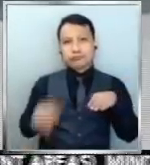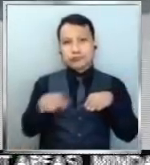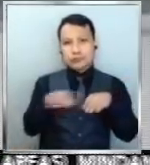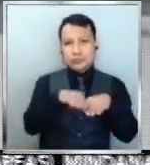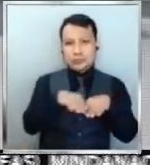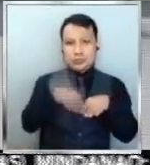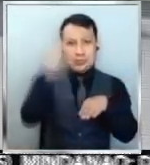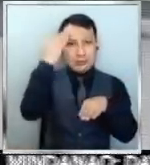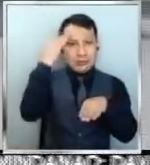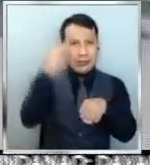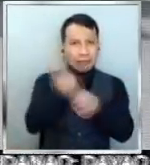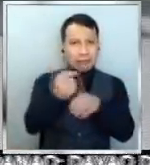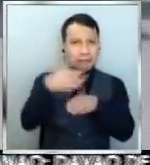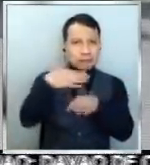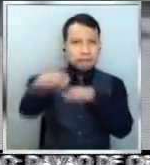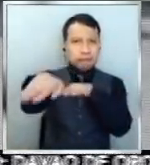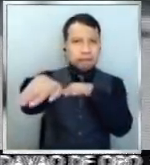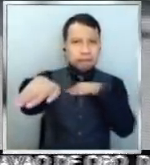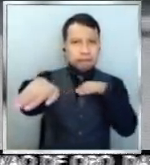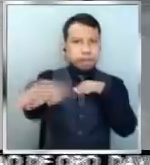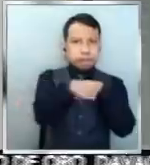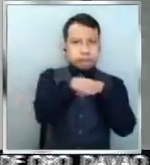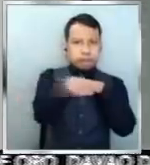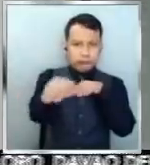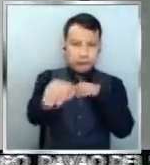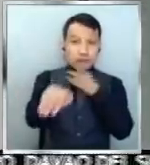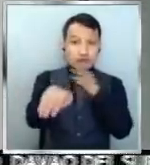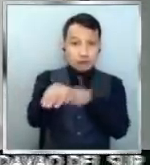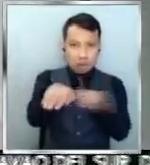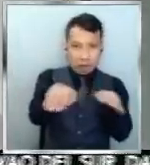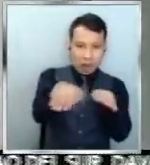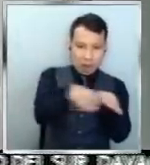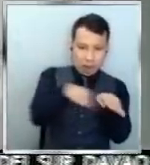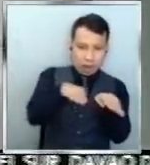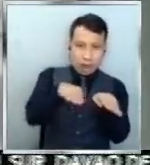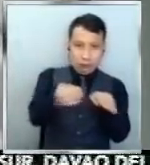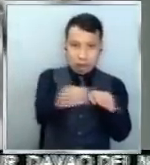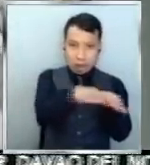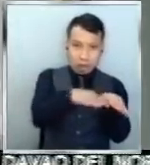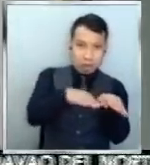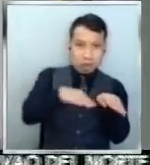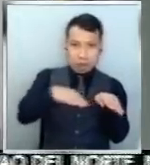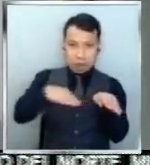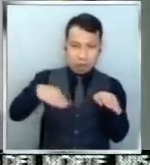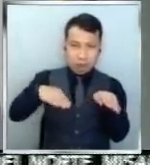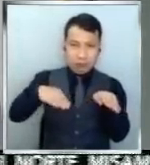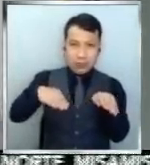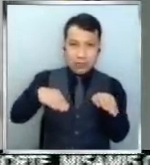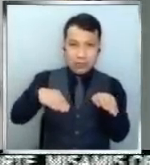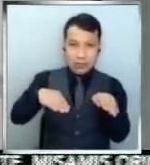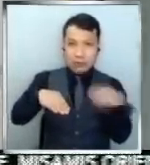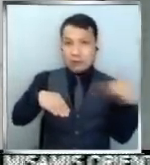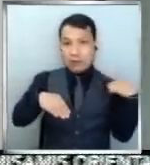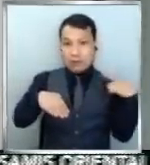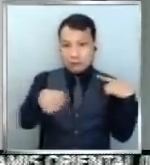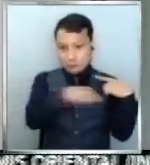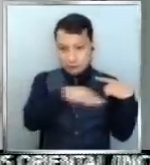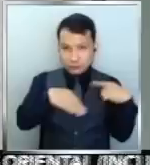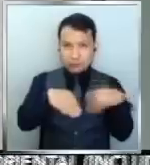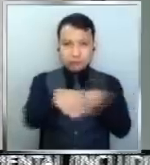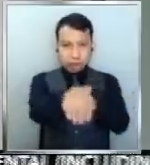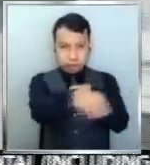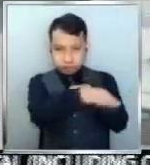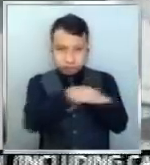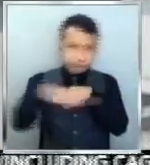delivery truck. Nakaiwas ang jeep na nasa likod nito. Naikabig ng driver ng truck pakaliwa ang manibela at nagdire-diretsyong sumampa